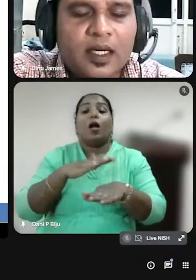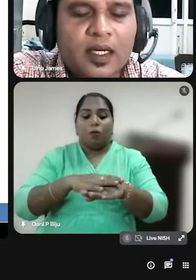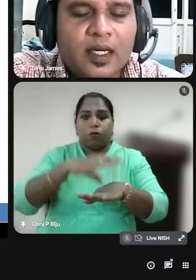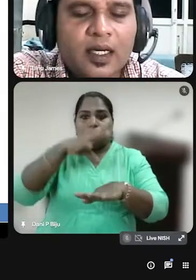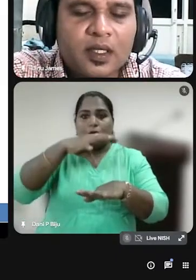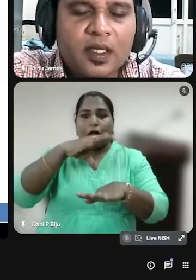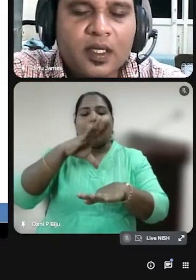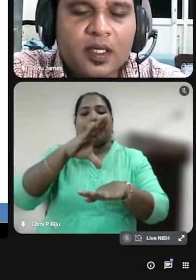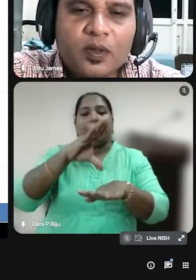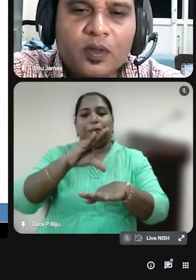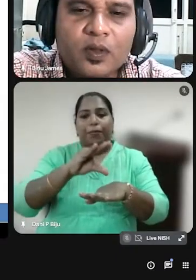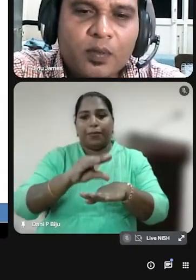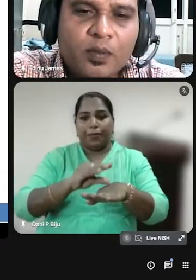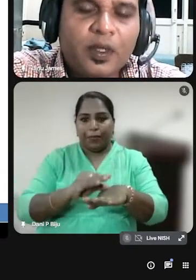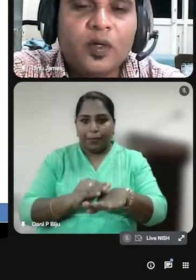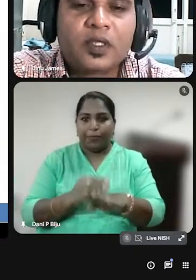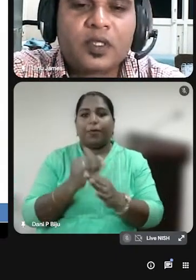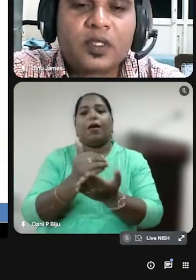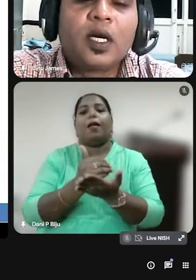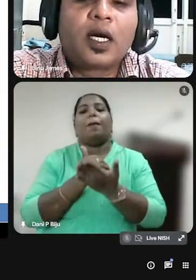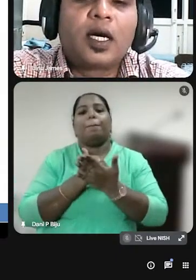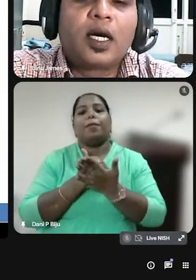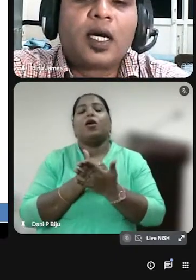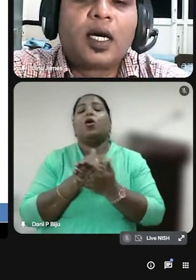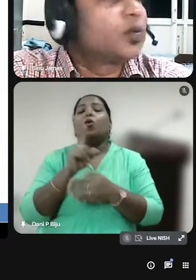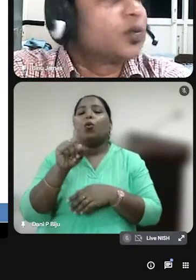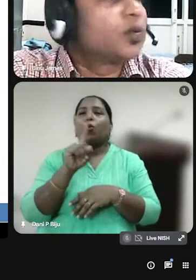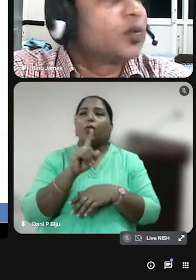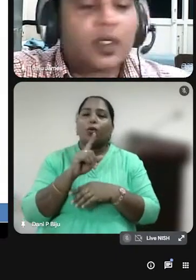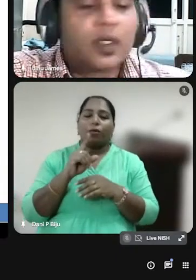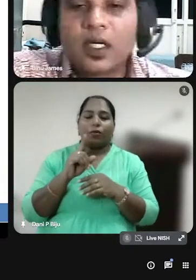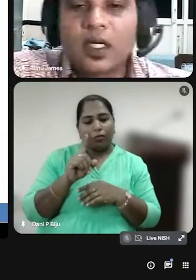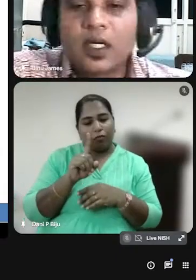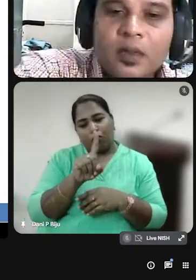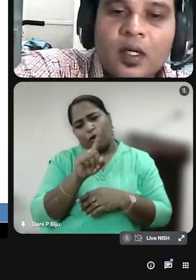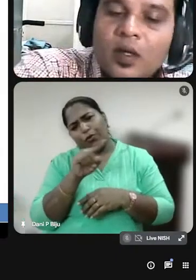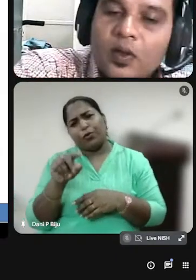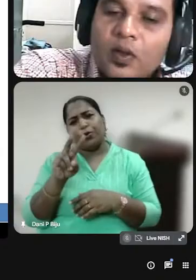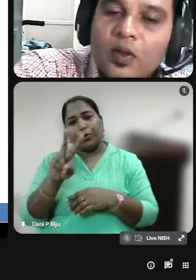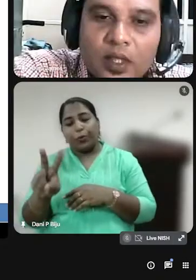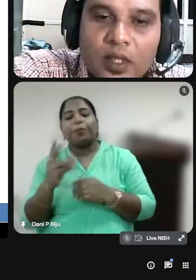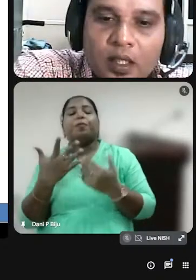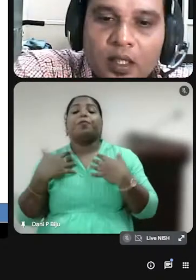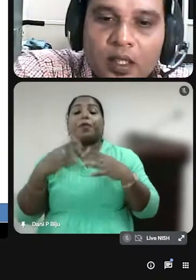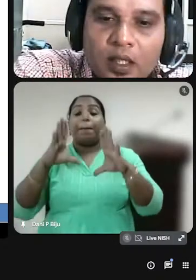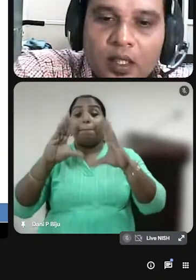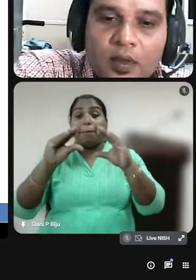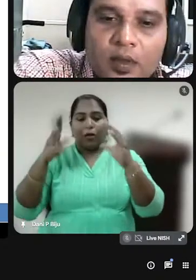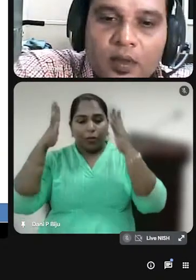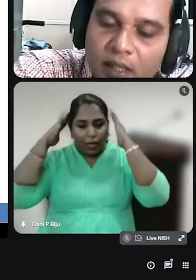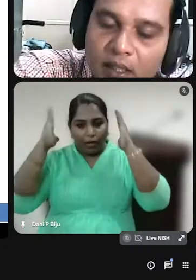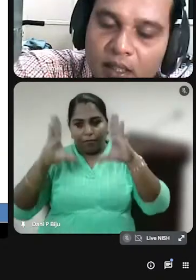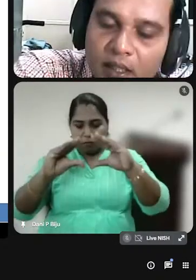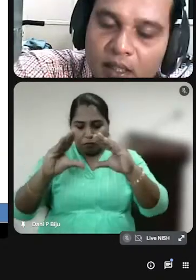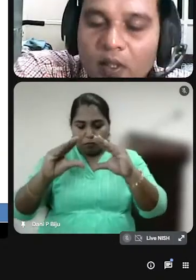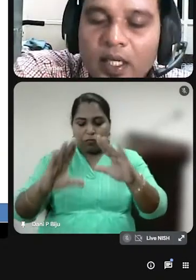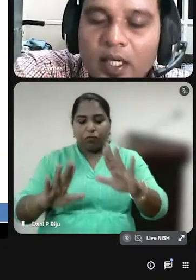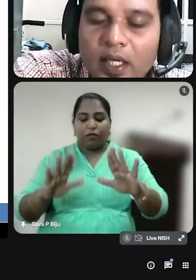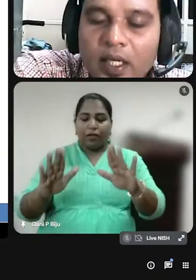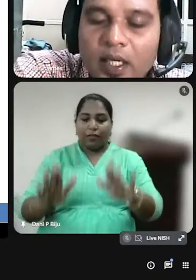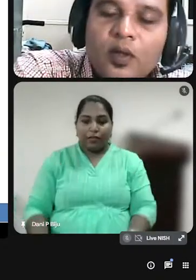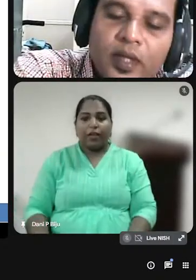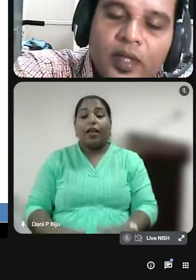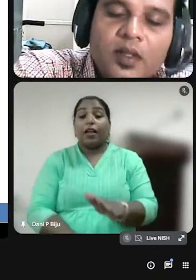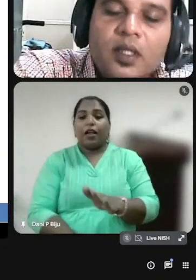നമ്മൾ കിടക്കുന്ന സമയത്ത് ഒരു 1-2 പില്ലോ വെച്ച് കാല് കുറച്ചൊക്കെ ഉയർത്തി വെക്കുകയാണെങ്കിലും കുറച്ചും കൂടെ ഈ പറയുന്ന നീര്